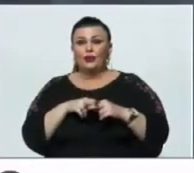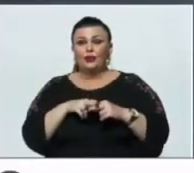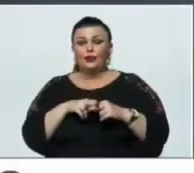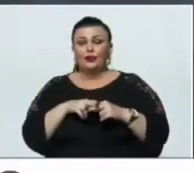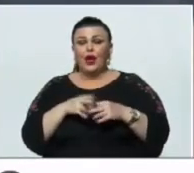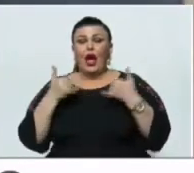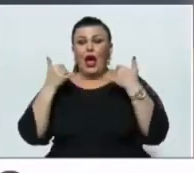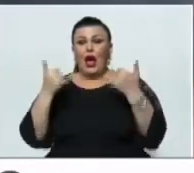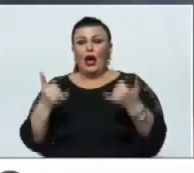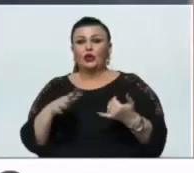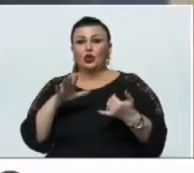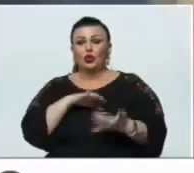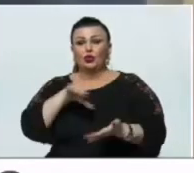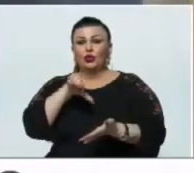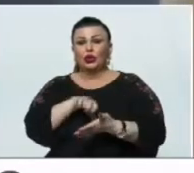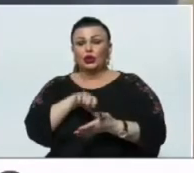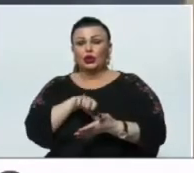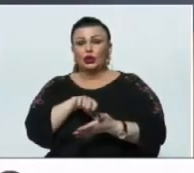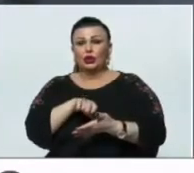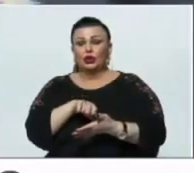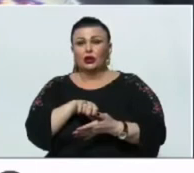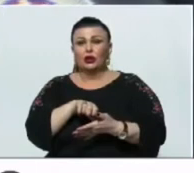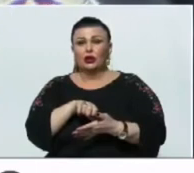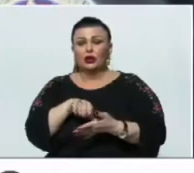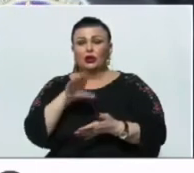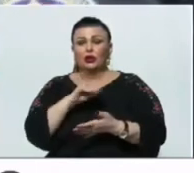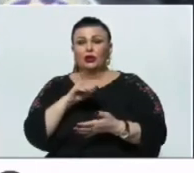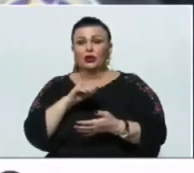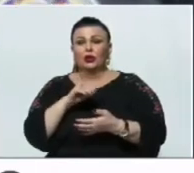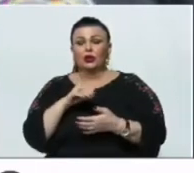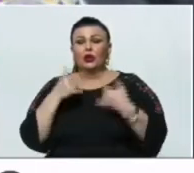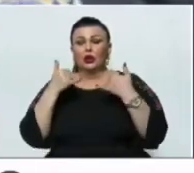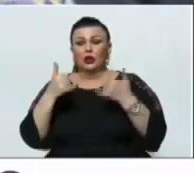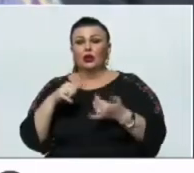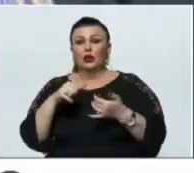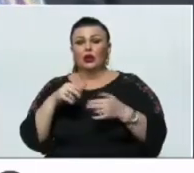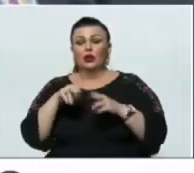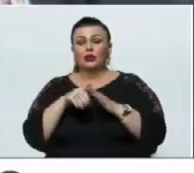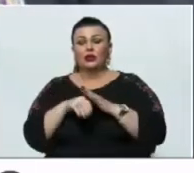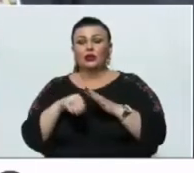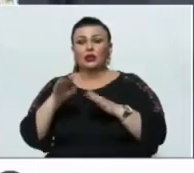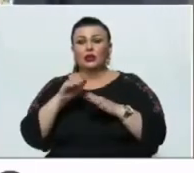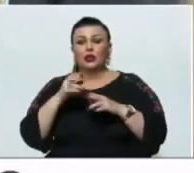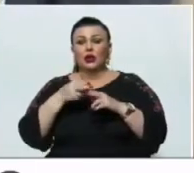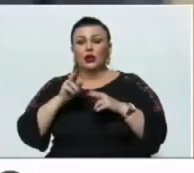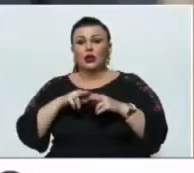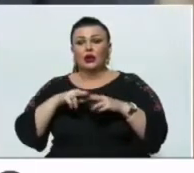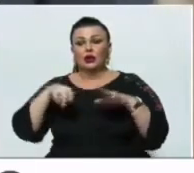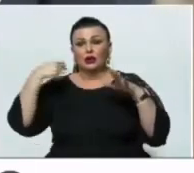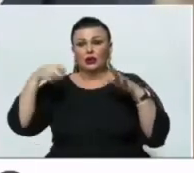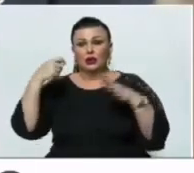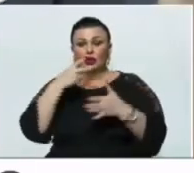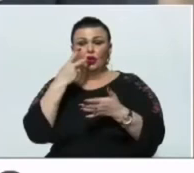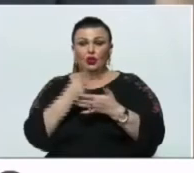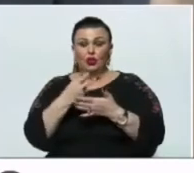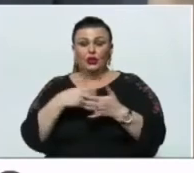miqrasiya könüllərinə həsr olunmuş təqdimat, miqrasiya könüllərinə həsr olunmuş klipin və himnin təqdimatı keçirilir